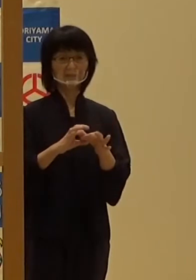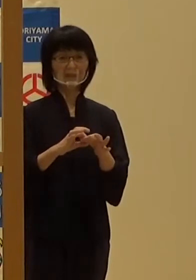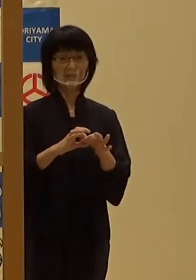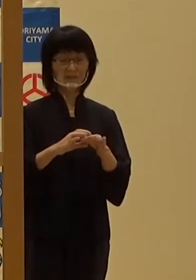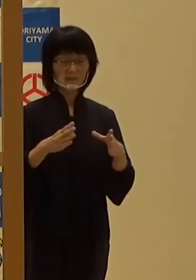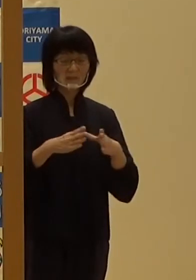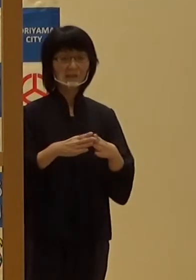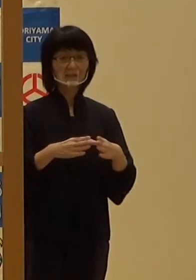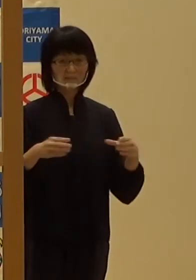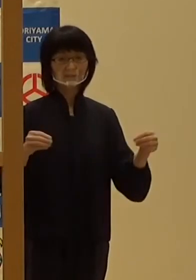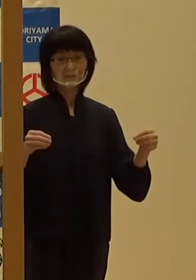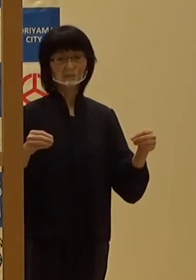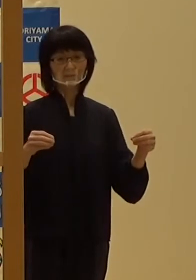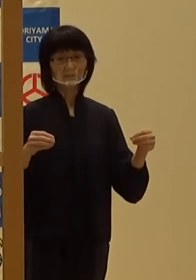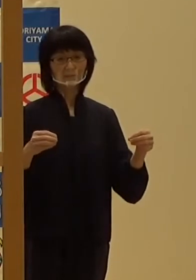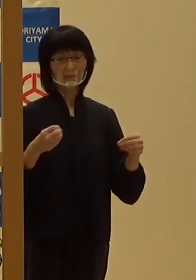国、